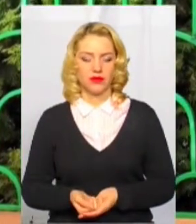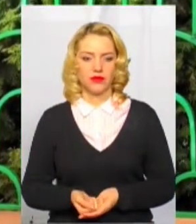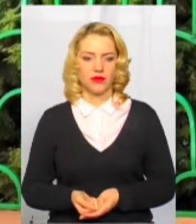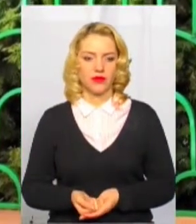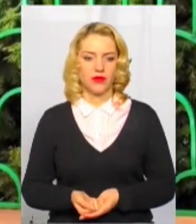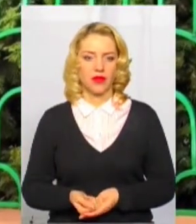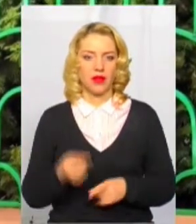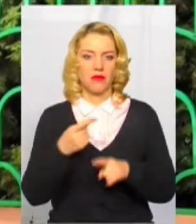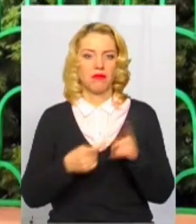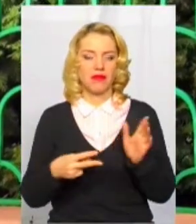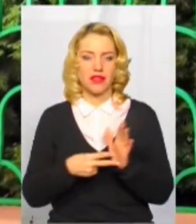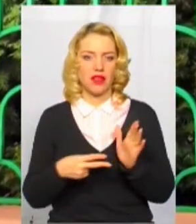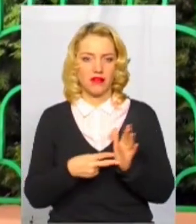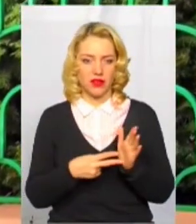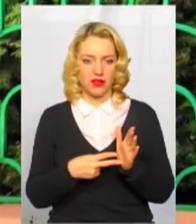півставки,